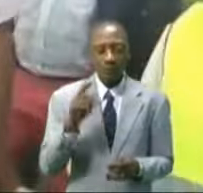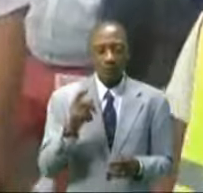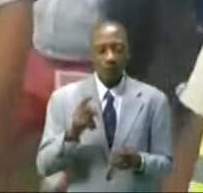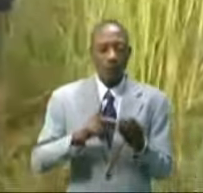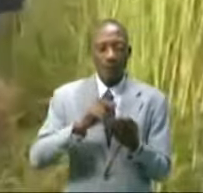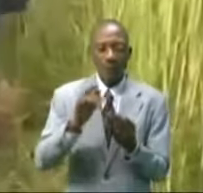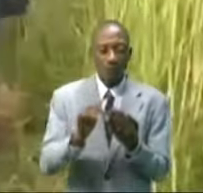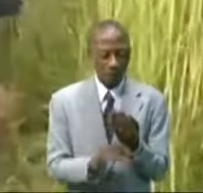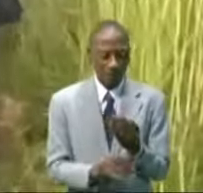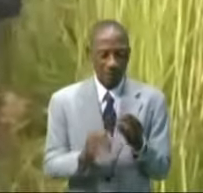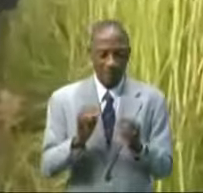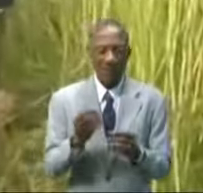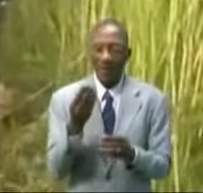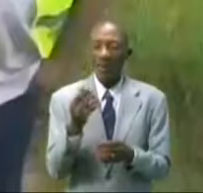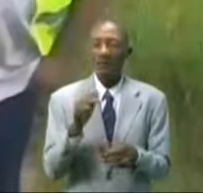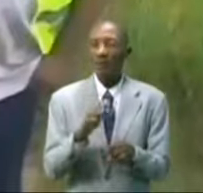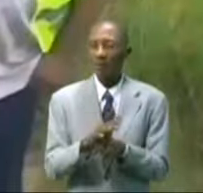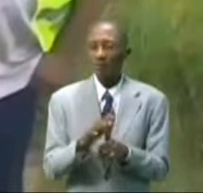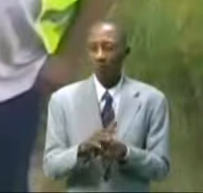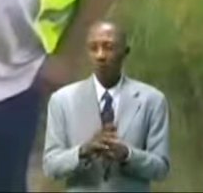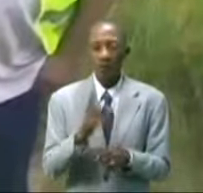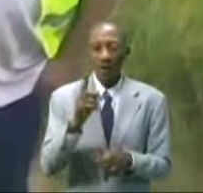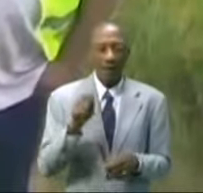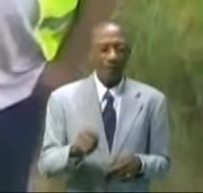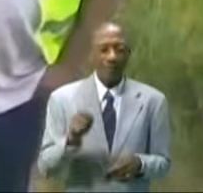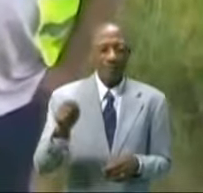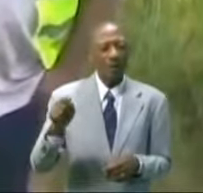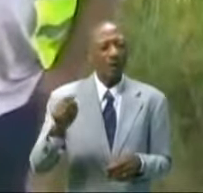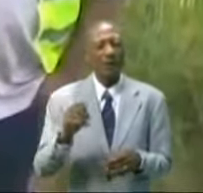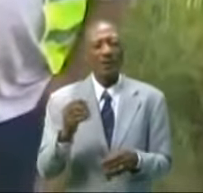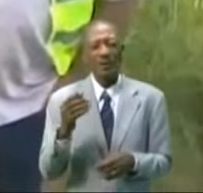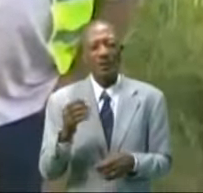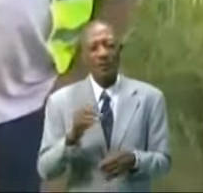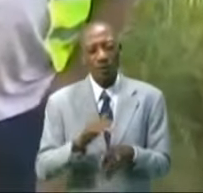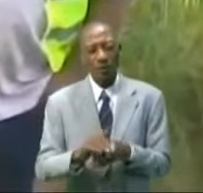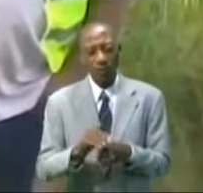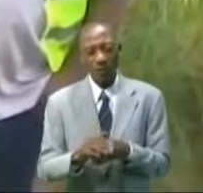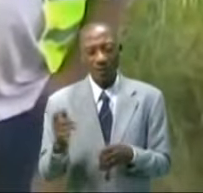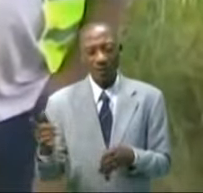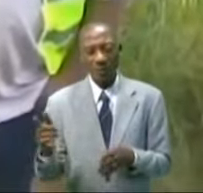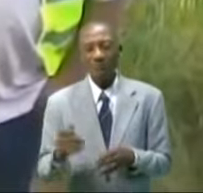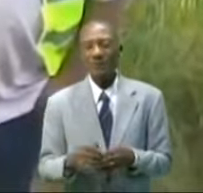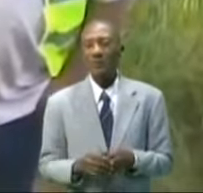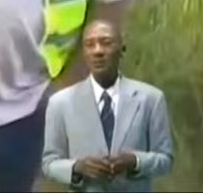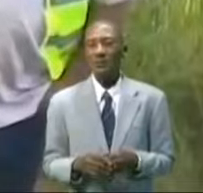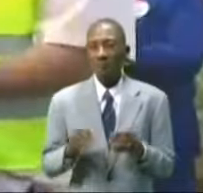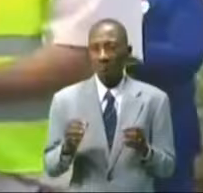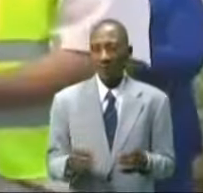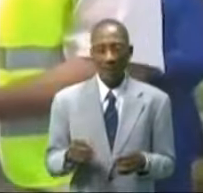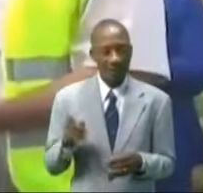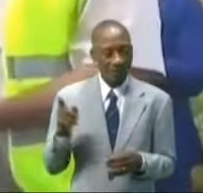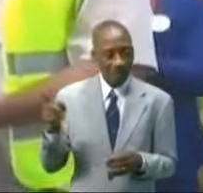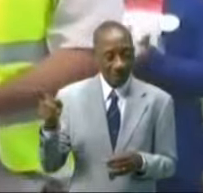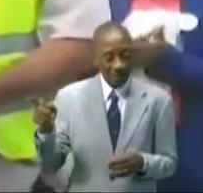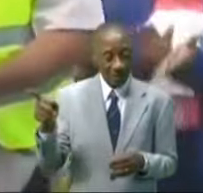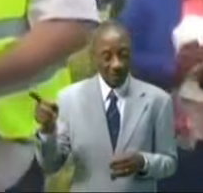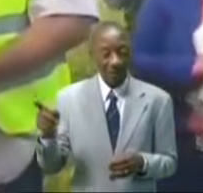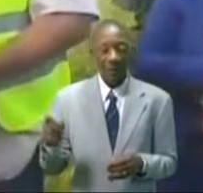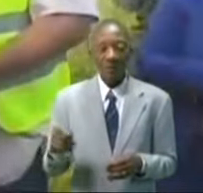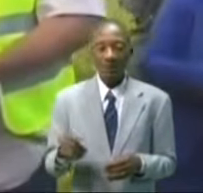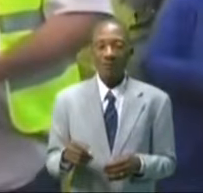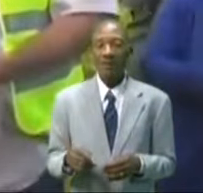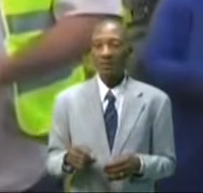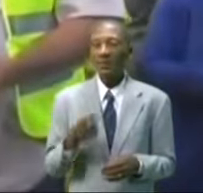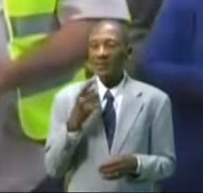d'arbres à l'horizon 2023. Honoré Moulumba Kalala a été plébiscité meilleur directeur général ayant un